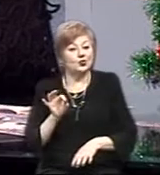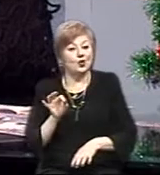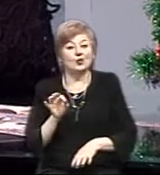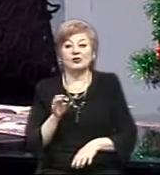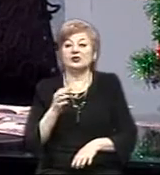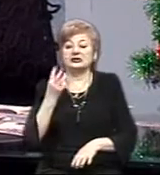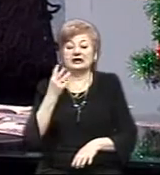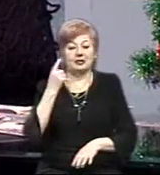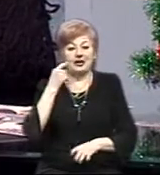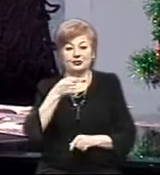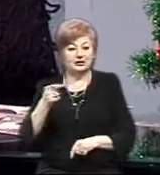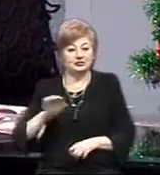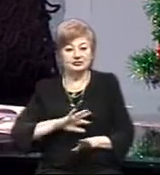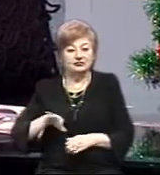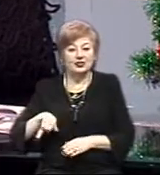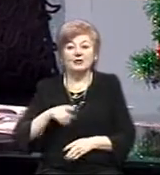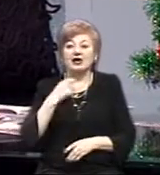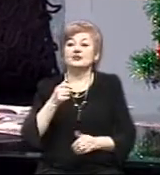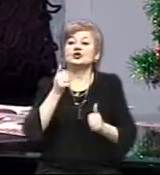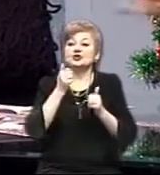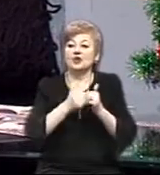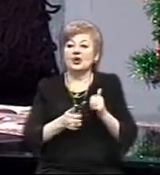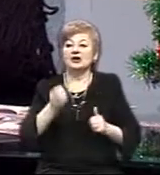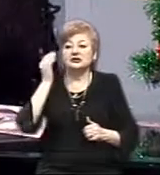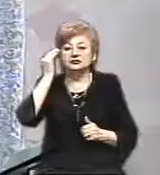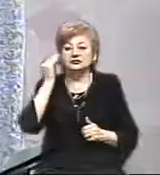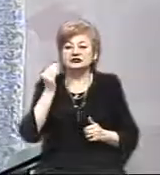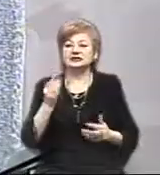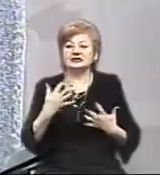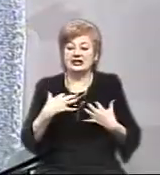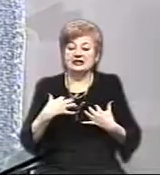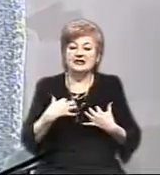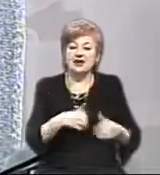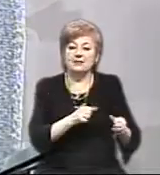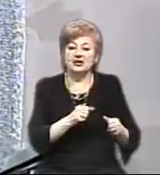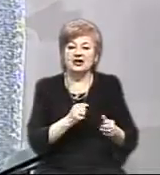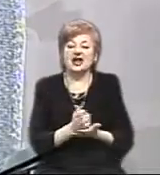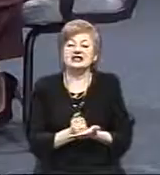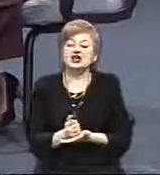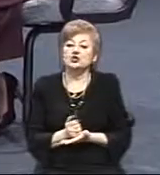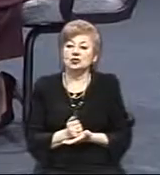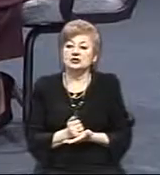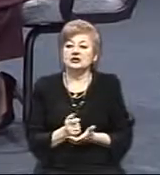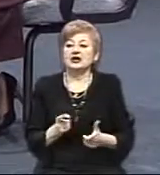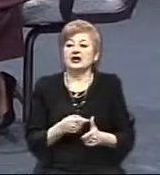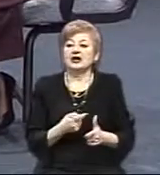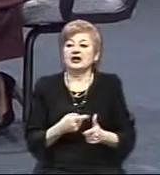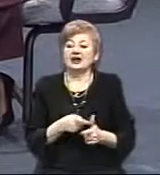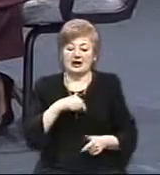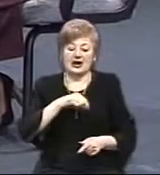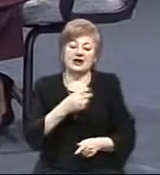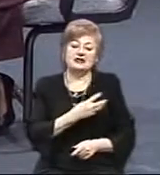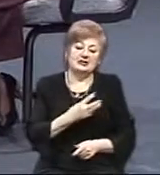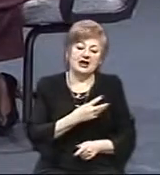бали. Тобто ми кажемо про те, що кожен стереотип, він забирає ресурс. Якийсь ресурс. Або це енергія, або